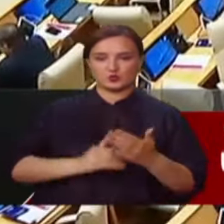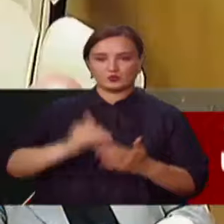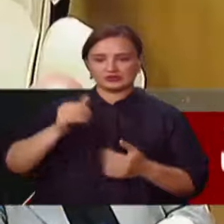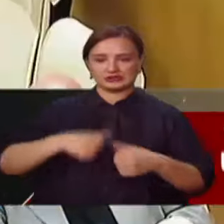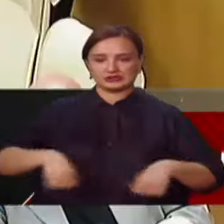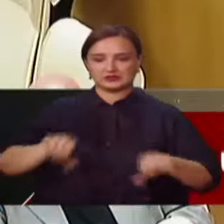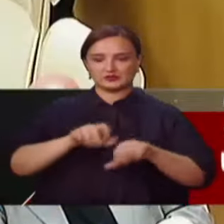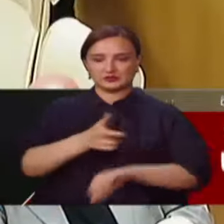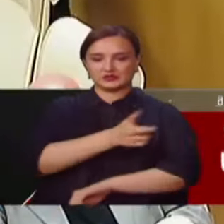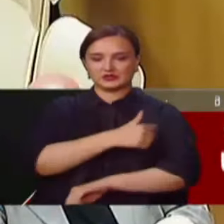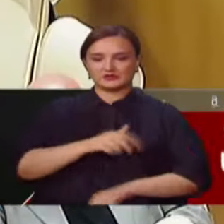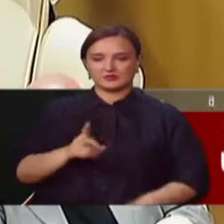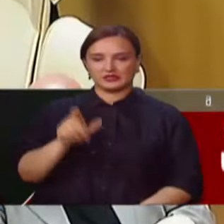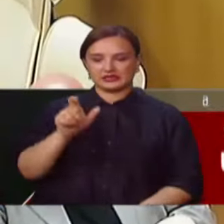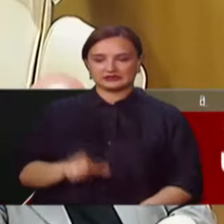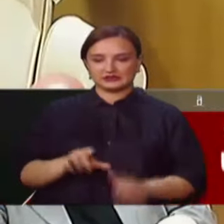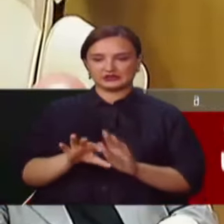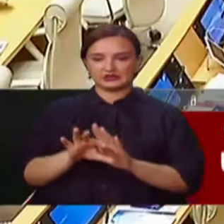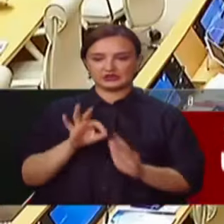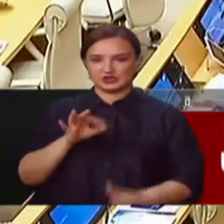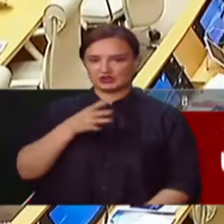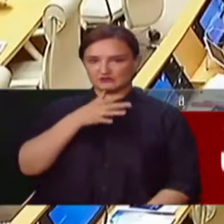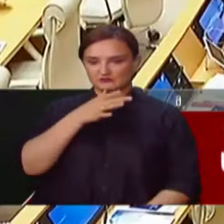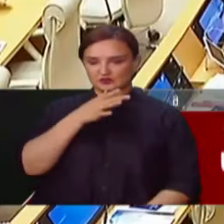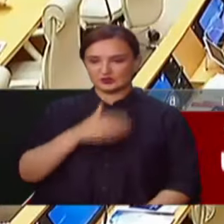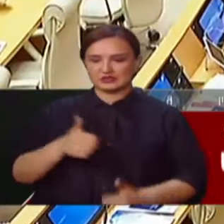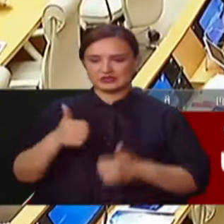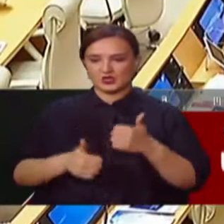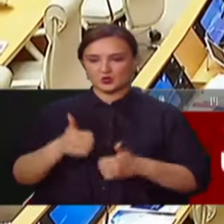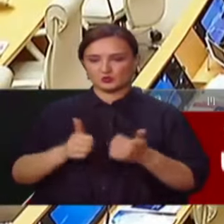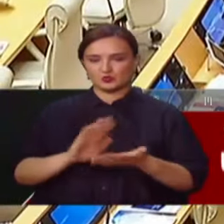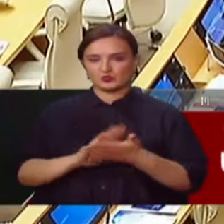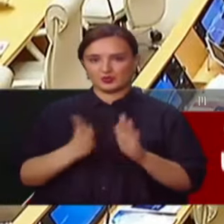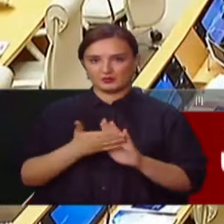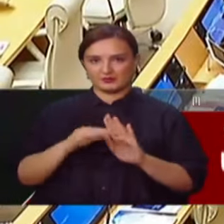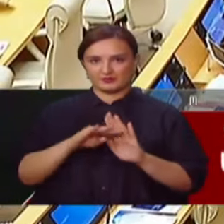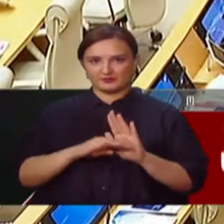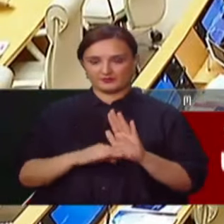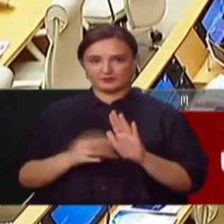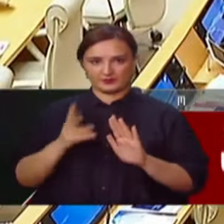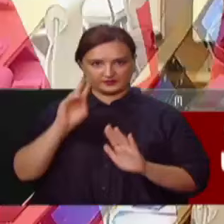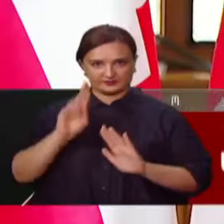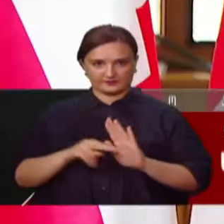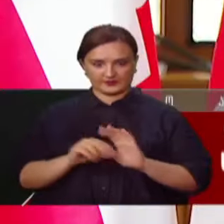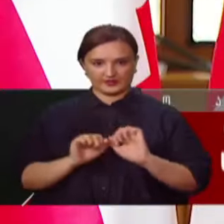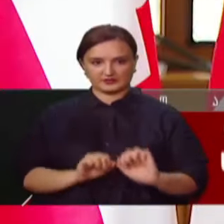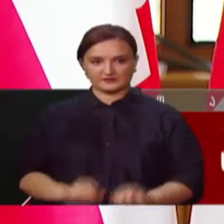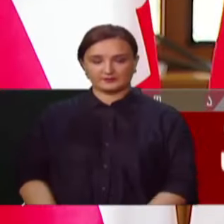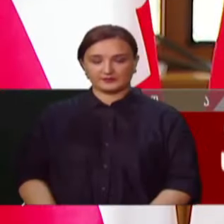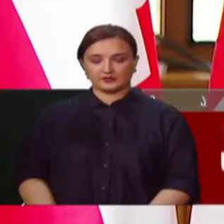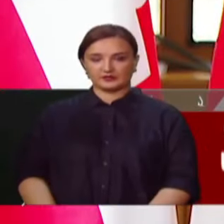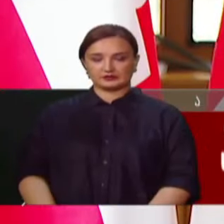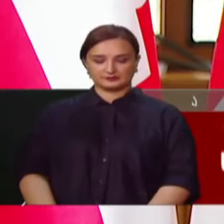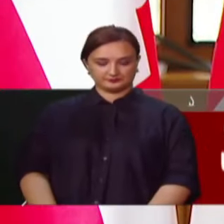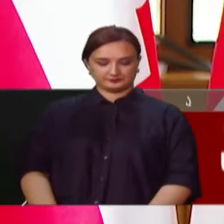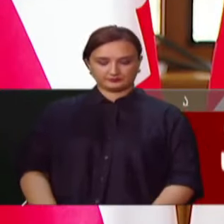საბჭოს წევრობის კანდიდატის შერჩევის დროს საკონკურსო პირობები დაეცვა. სასამართლო